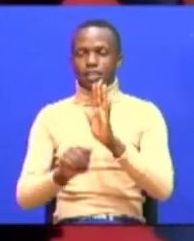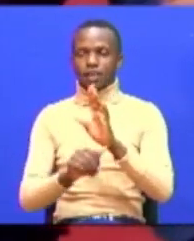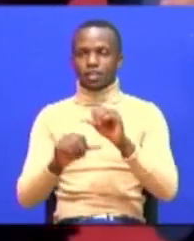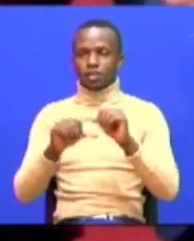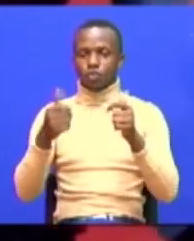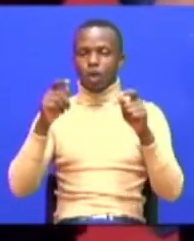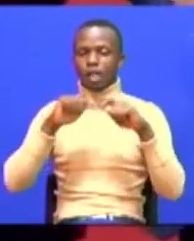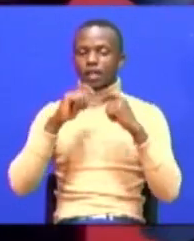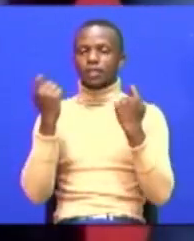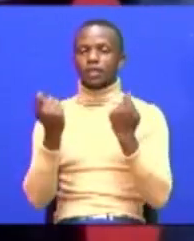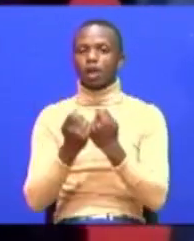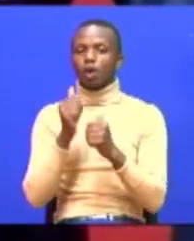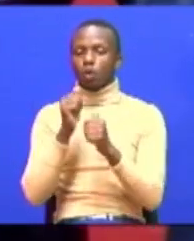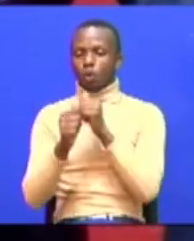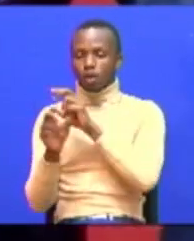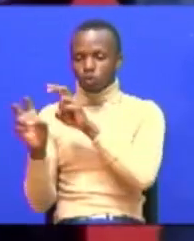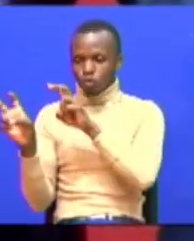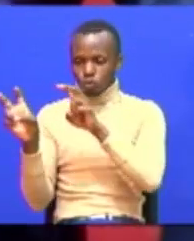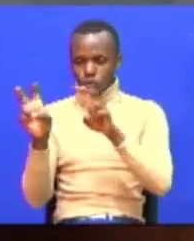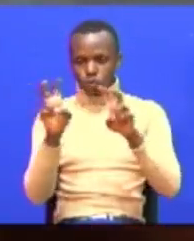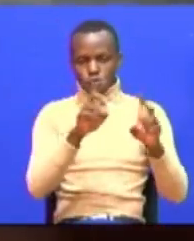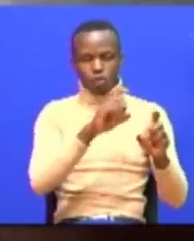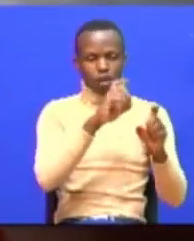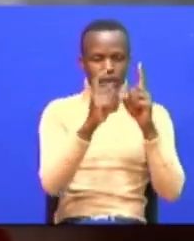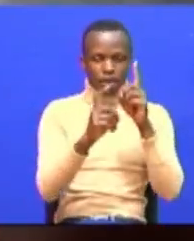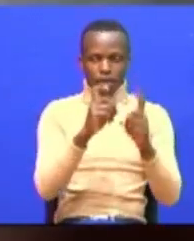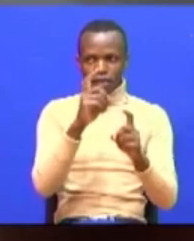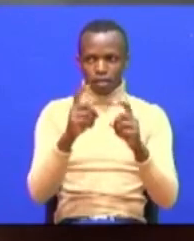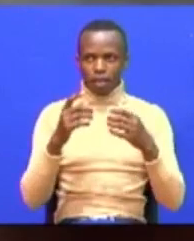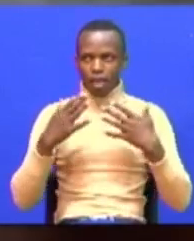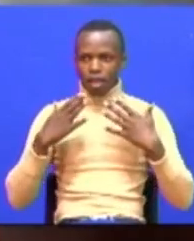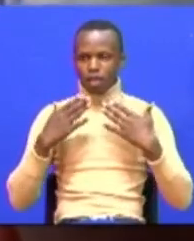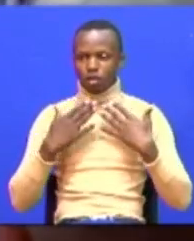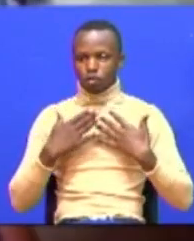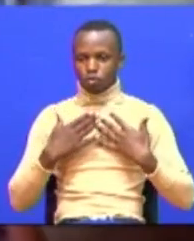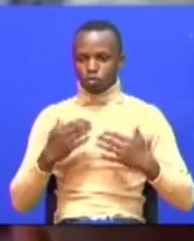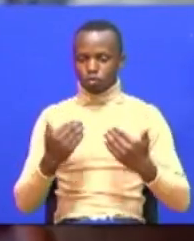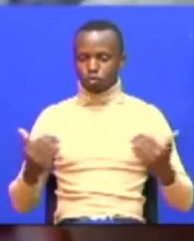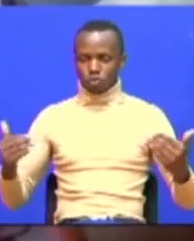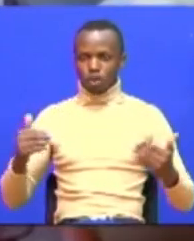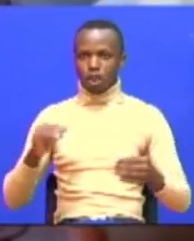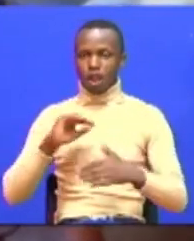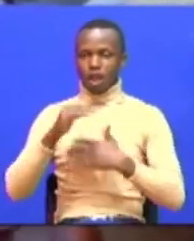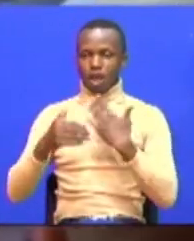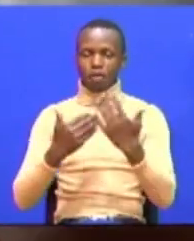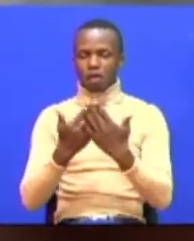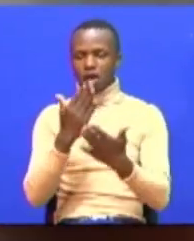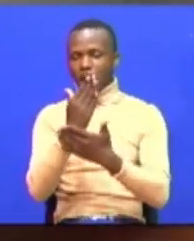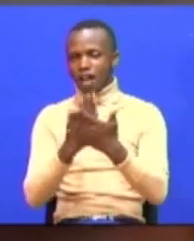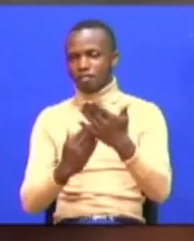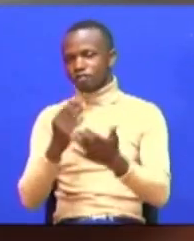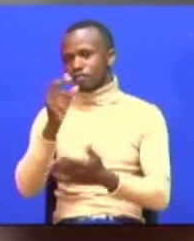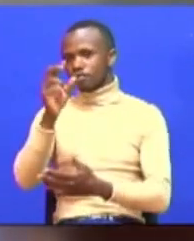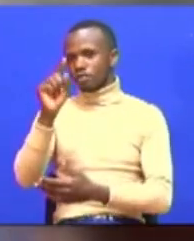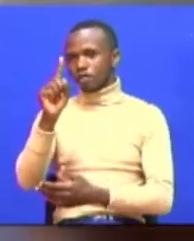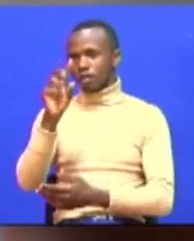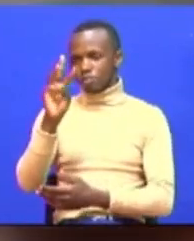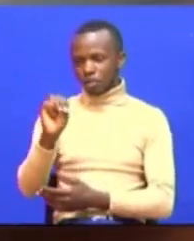team which is monitoring this exam. Watoto wetu karibu milioni moja na laki